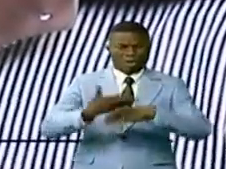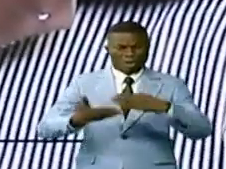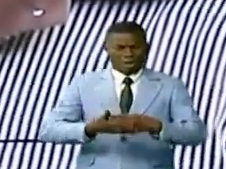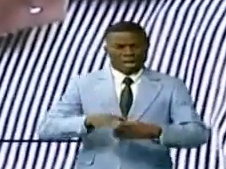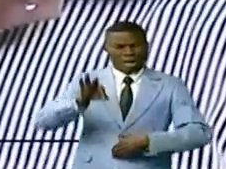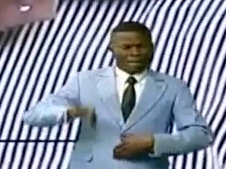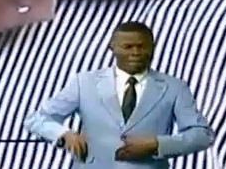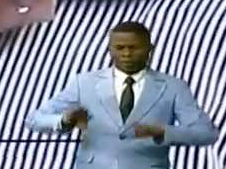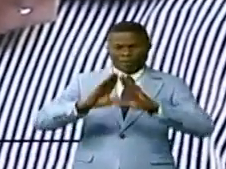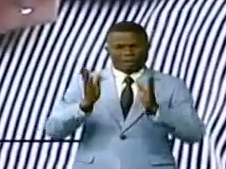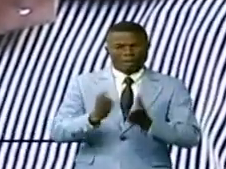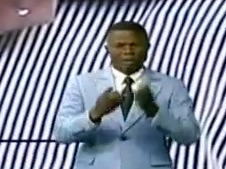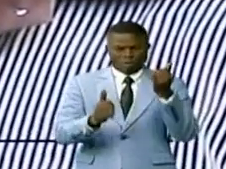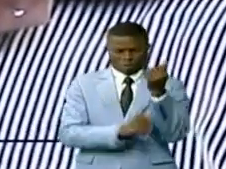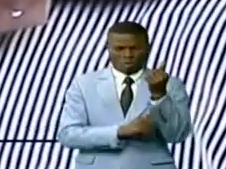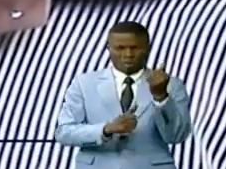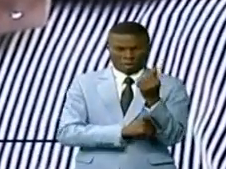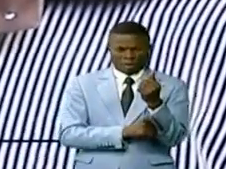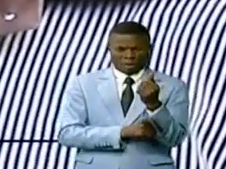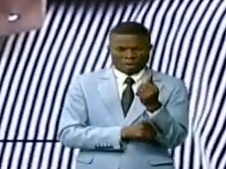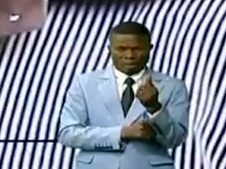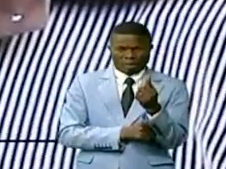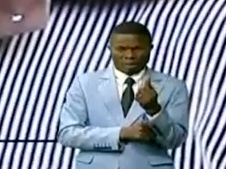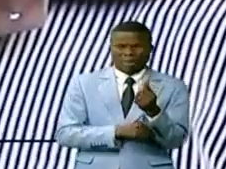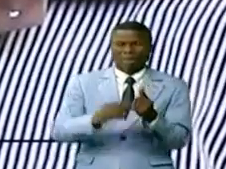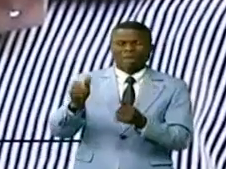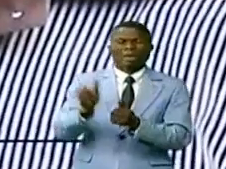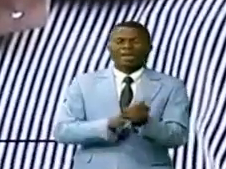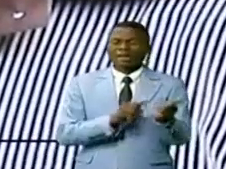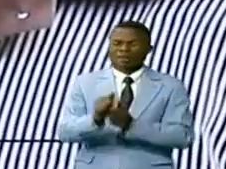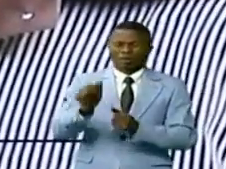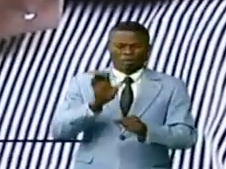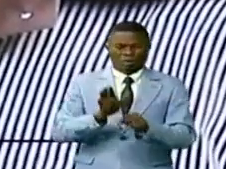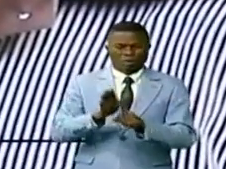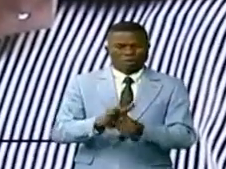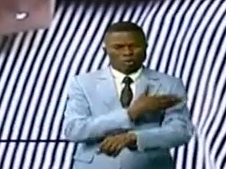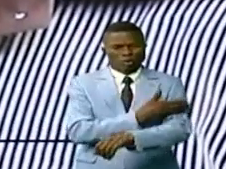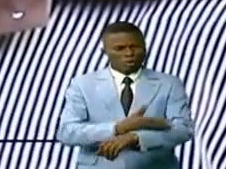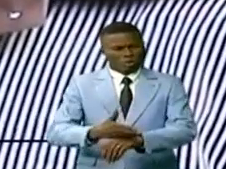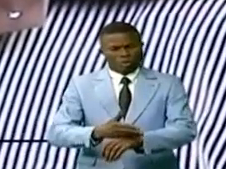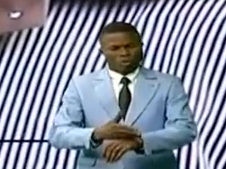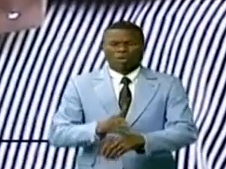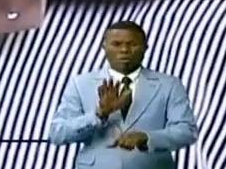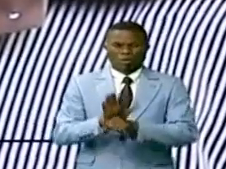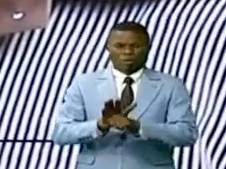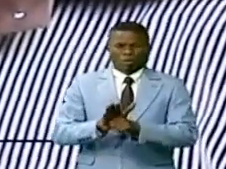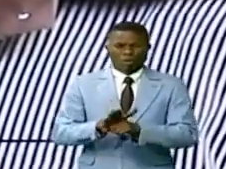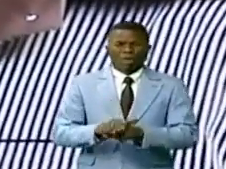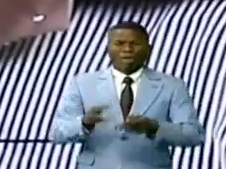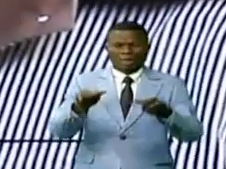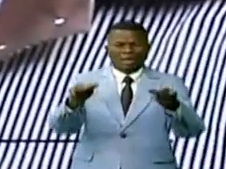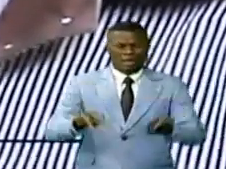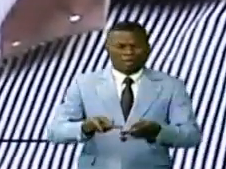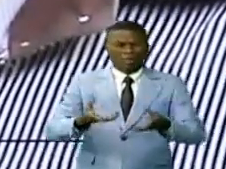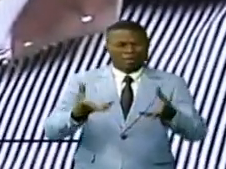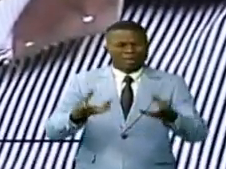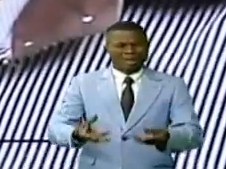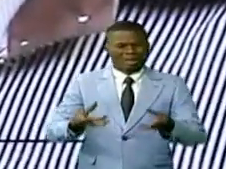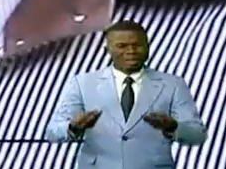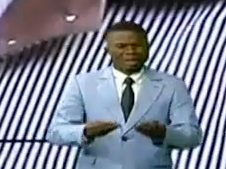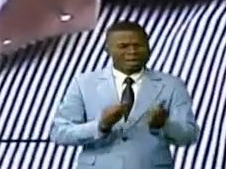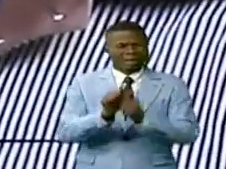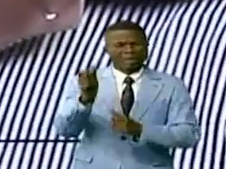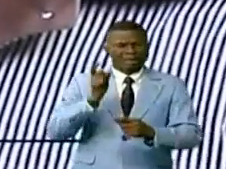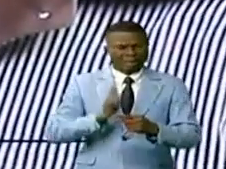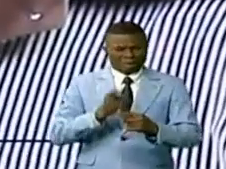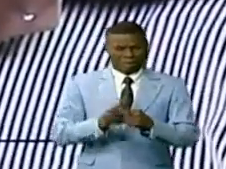nationaux, puisque ça nous tue vers en bas. On ne sait pas progresser, puisqu'il y a beaucoup de terrains sur la route. Et on l'a demandé,